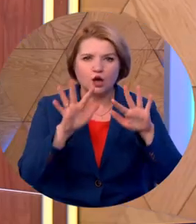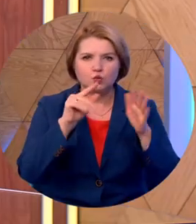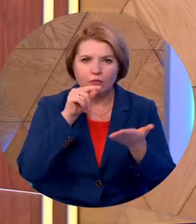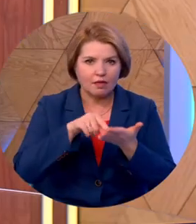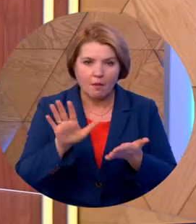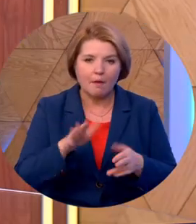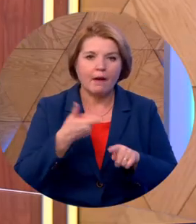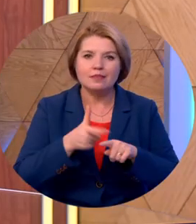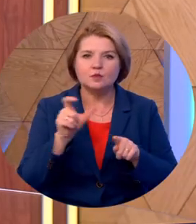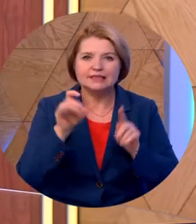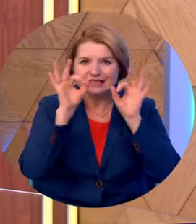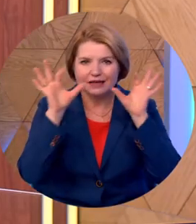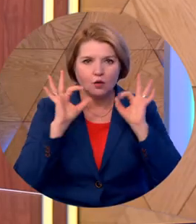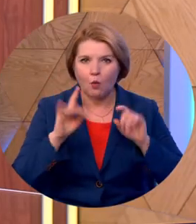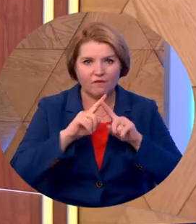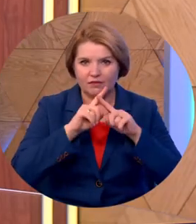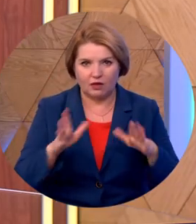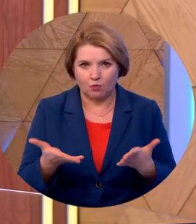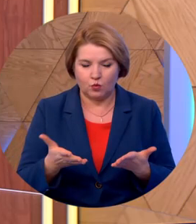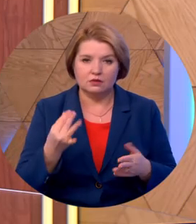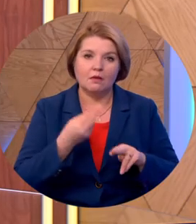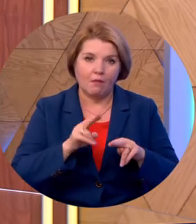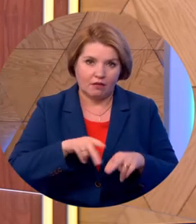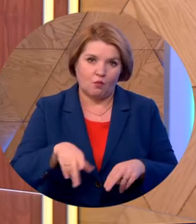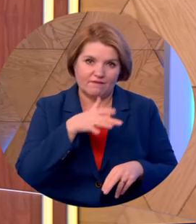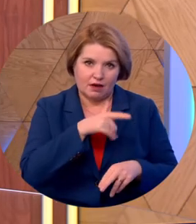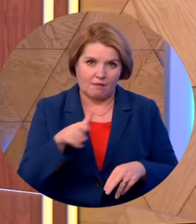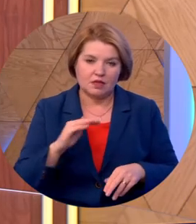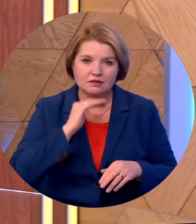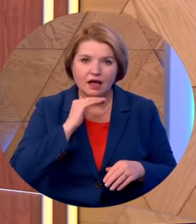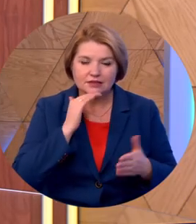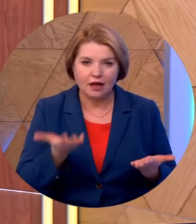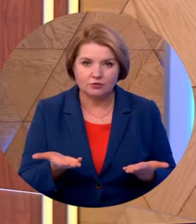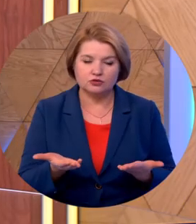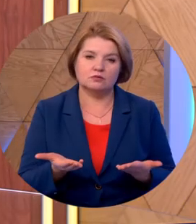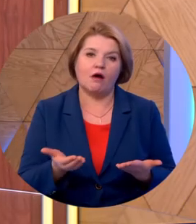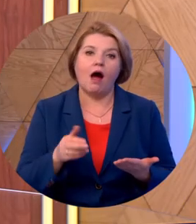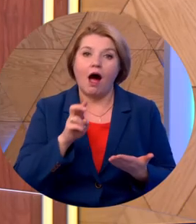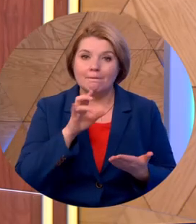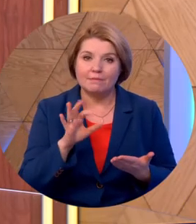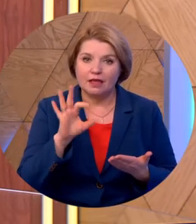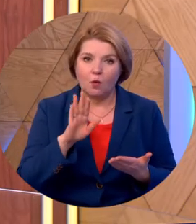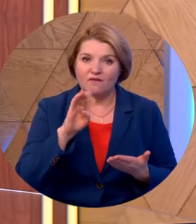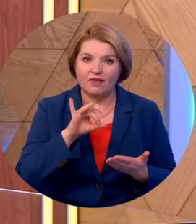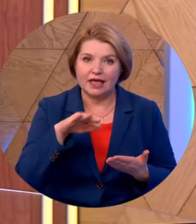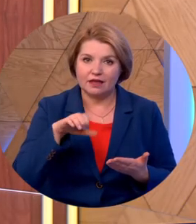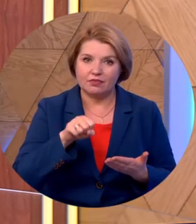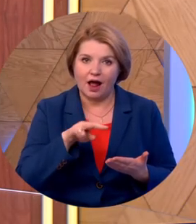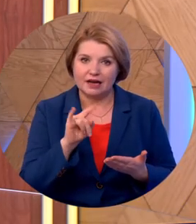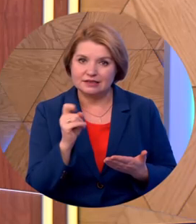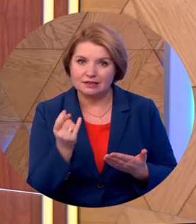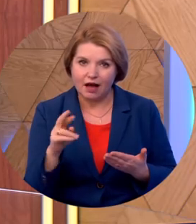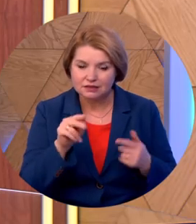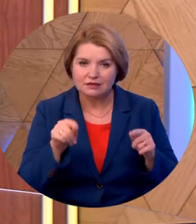поэтому и глубина достаточная для того чтобы гематом не получить А эффект ревитализации и такого сияющего вида